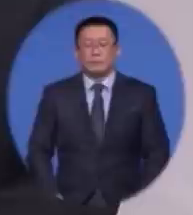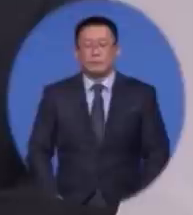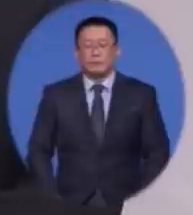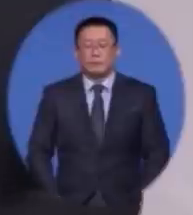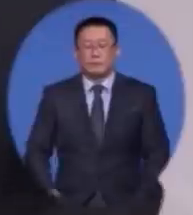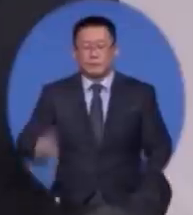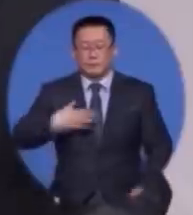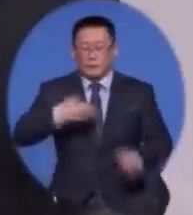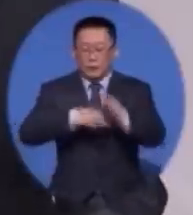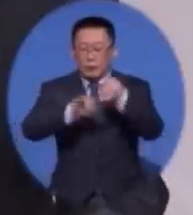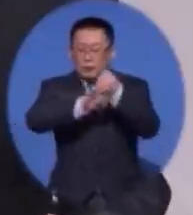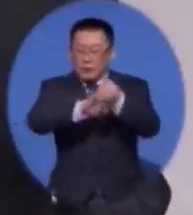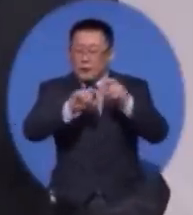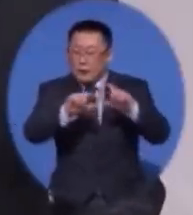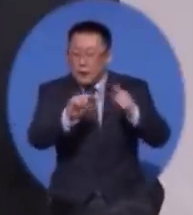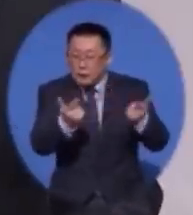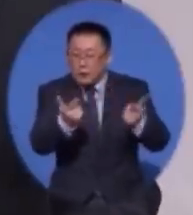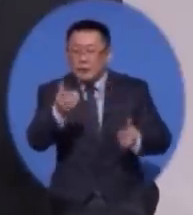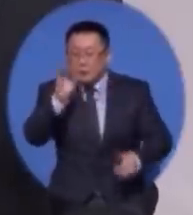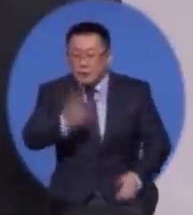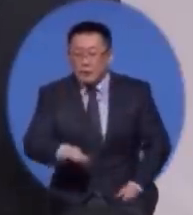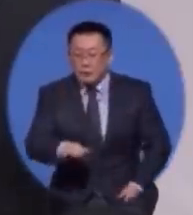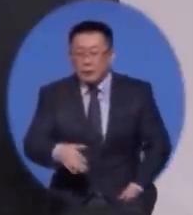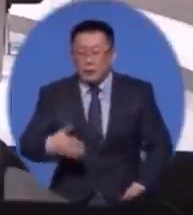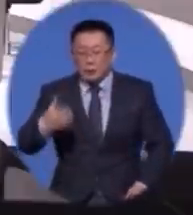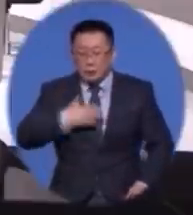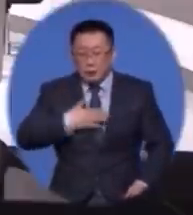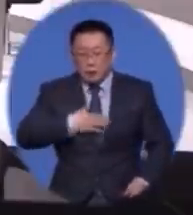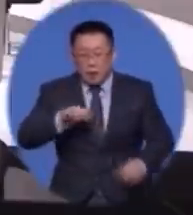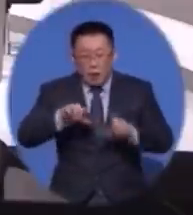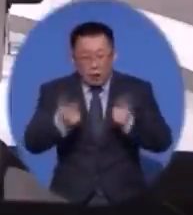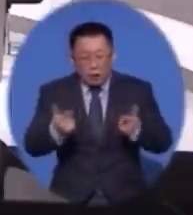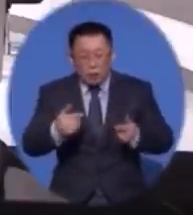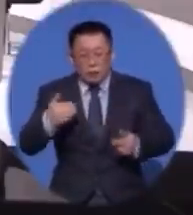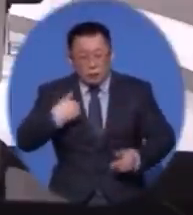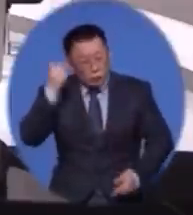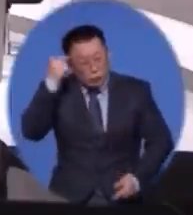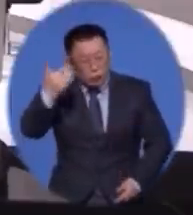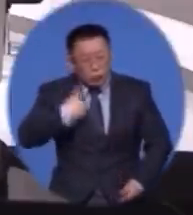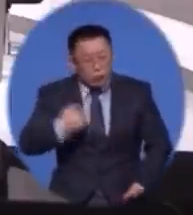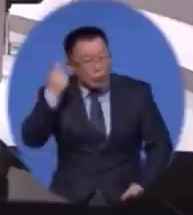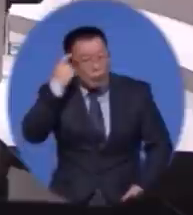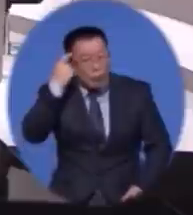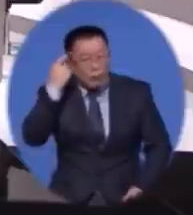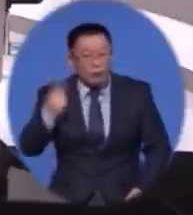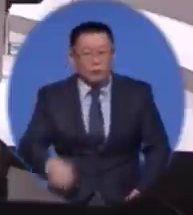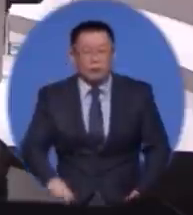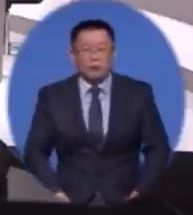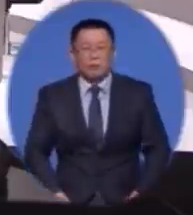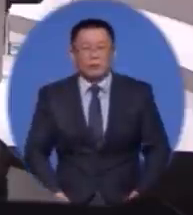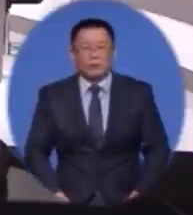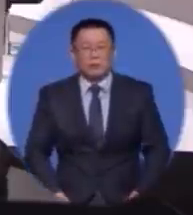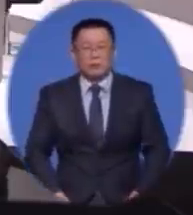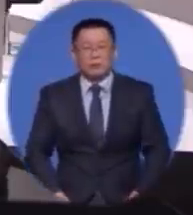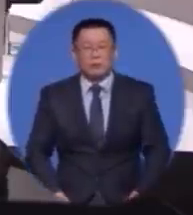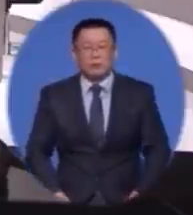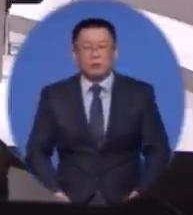제 공약이 아닌데요. 그러니까. 제 공약이 아닌 걸왜 저한테 물어보시는지요. 저는